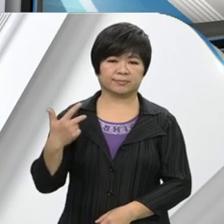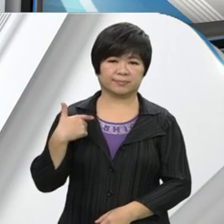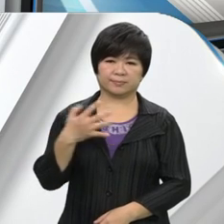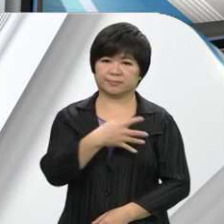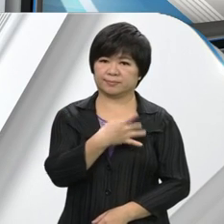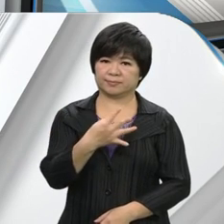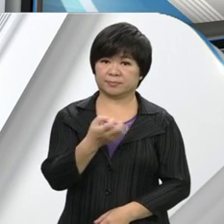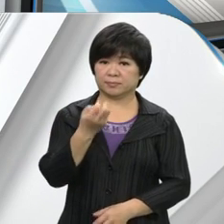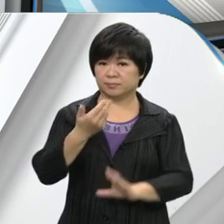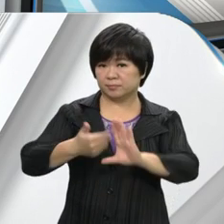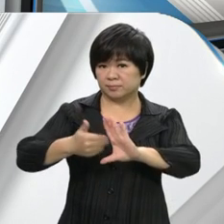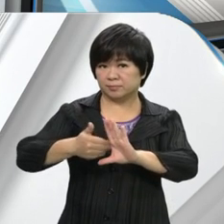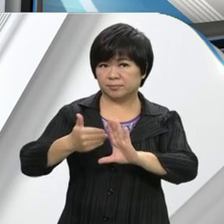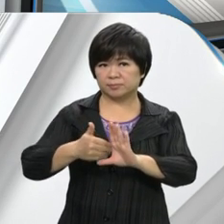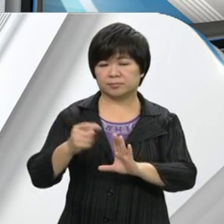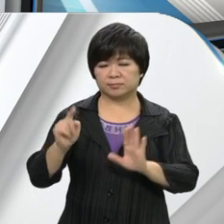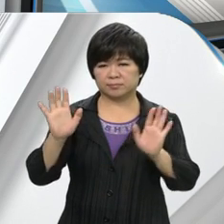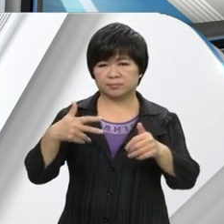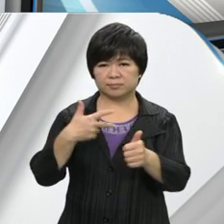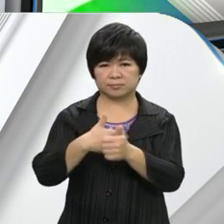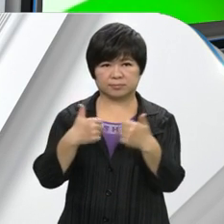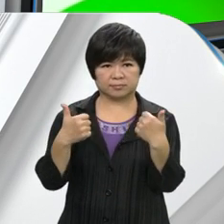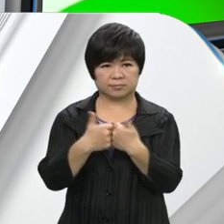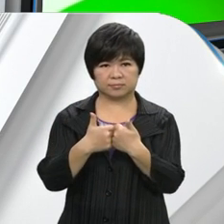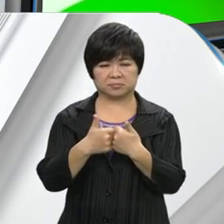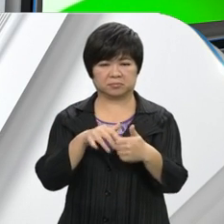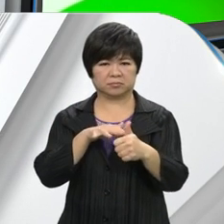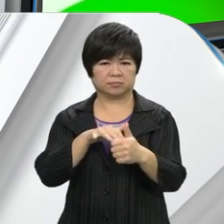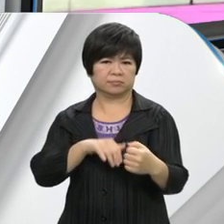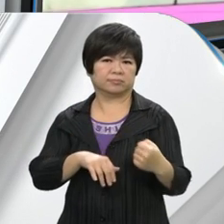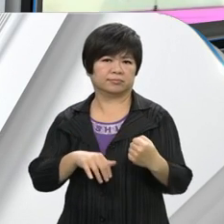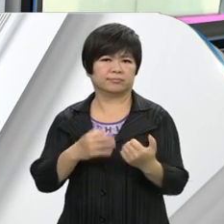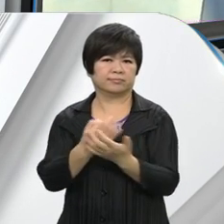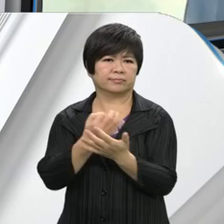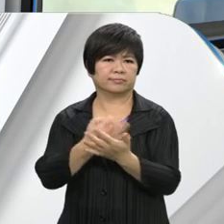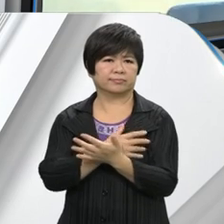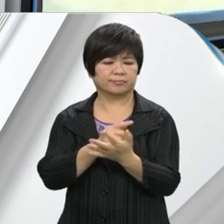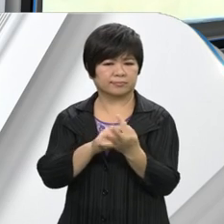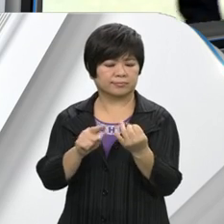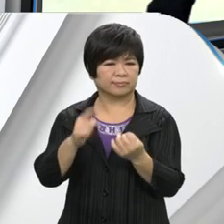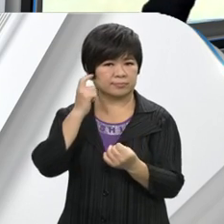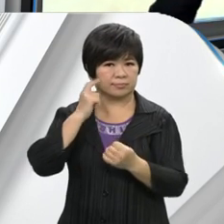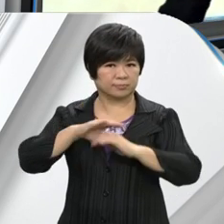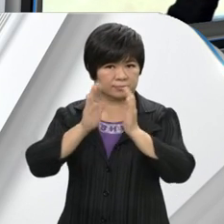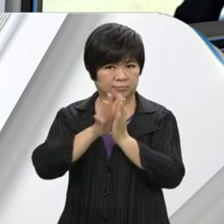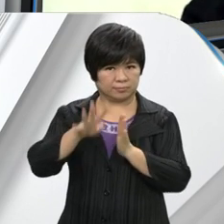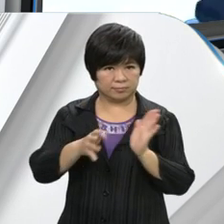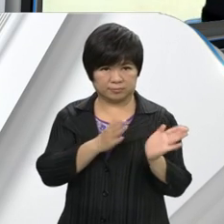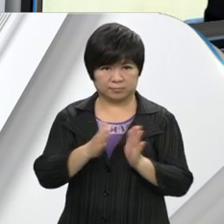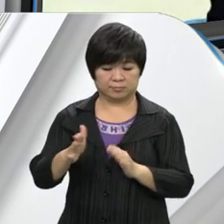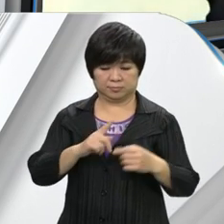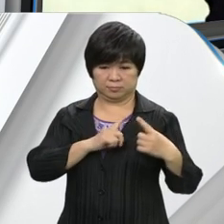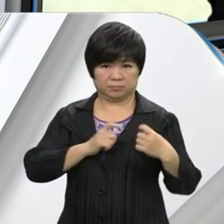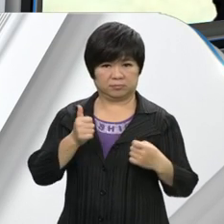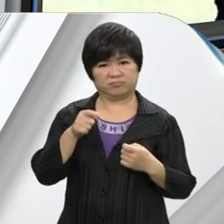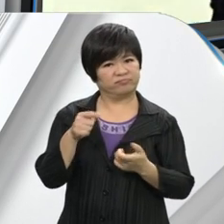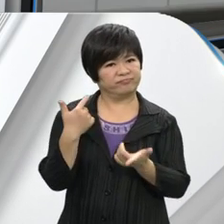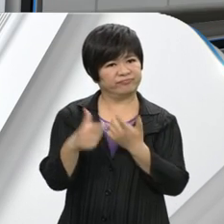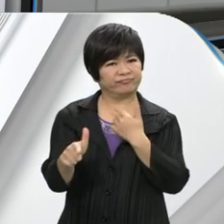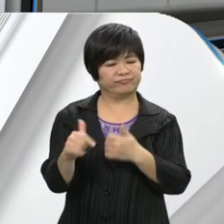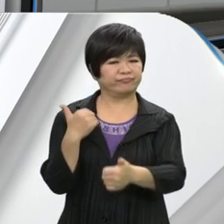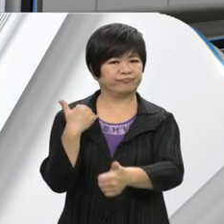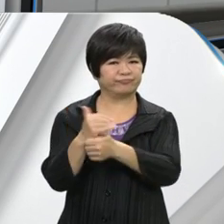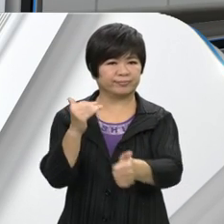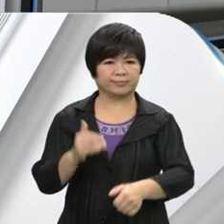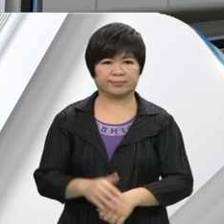上个礼拜四，法市开董事会，用量脱离不少董事行，因为总经理郭建芬不是正该主给